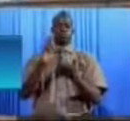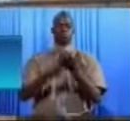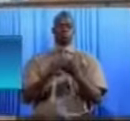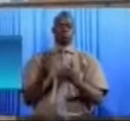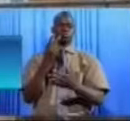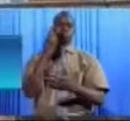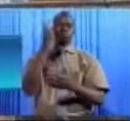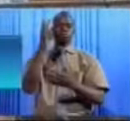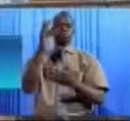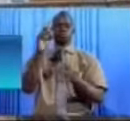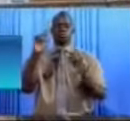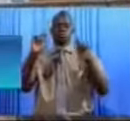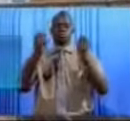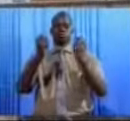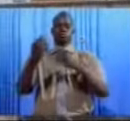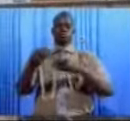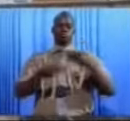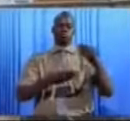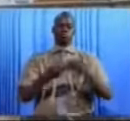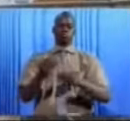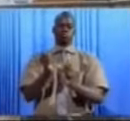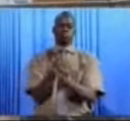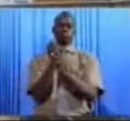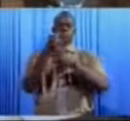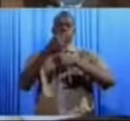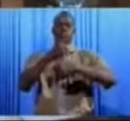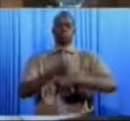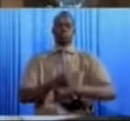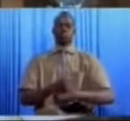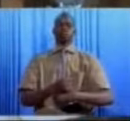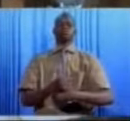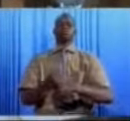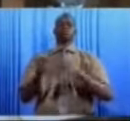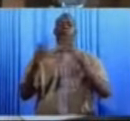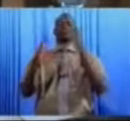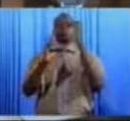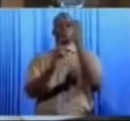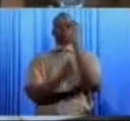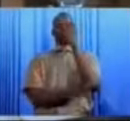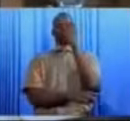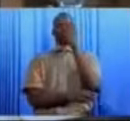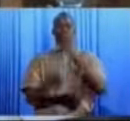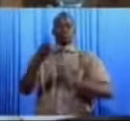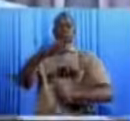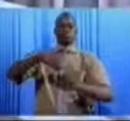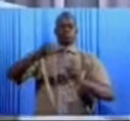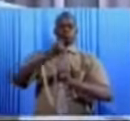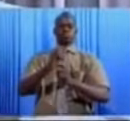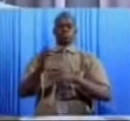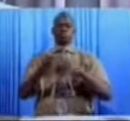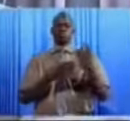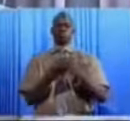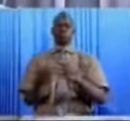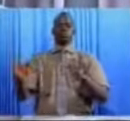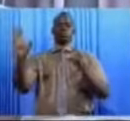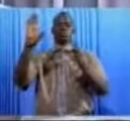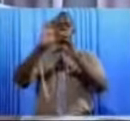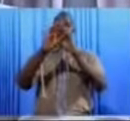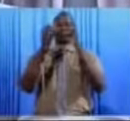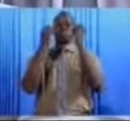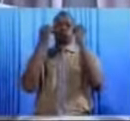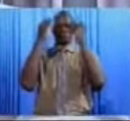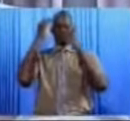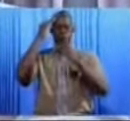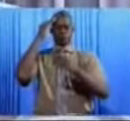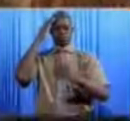et chariots sur l'initiative douanes fait et la criminalité environnementale afin de contribuer à l'éveil des consciences ou